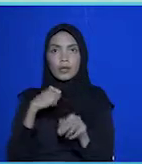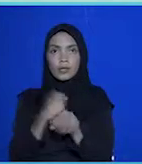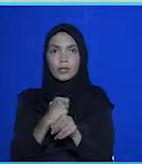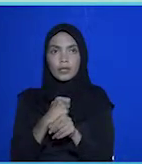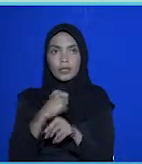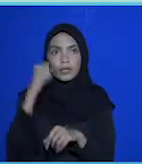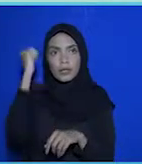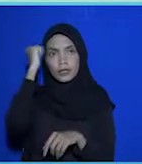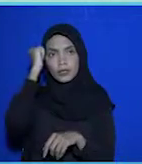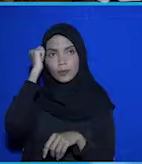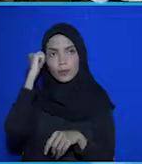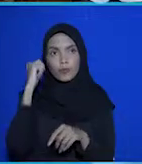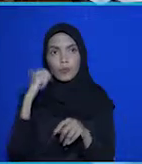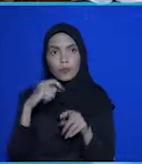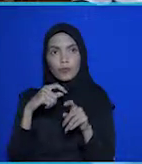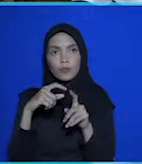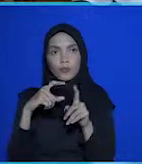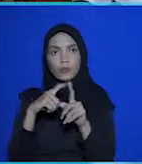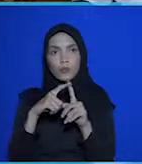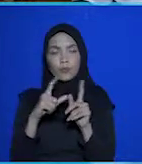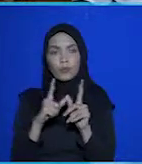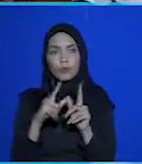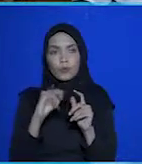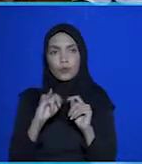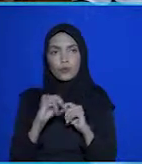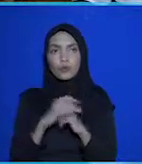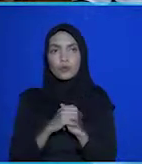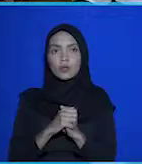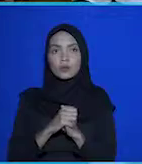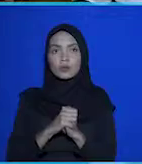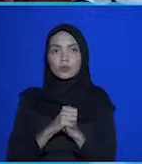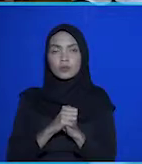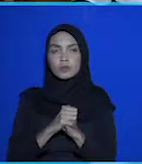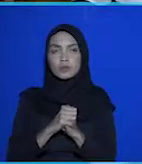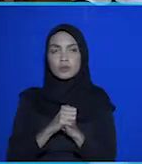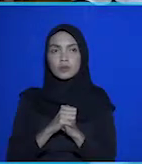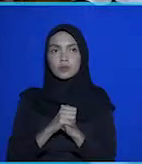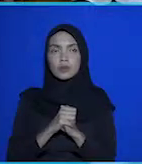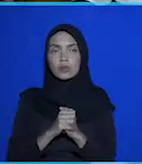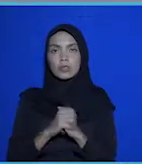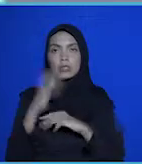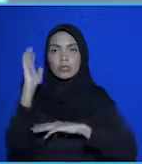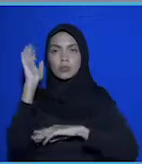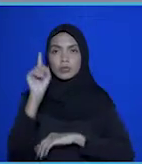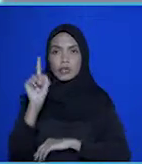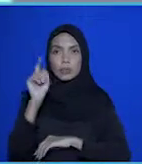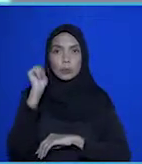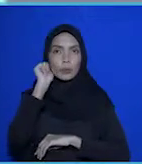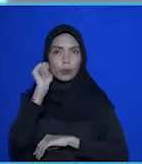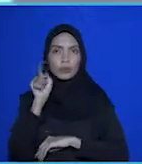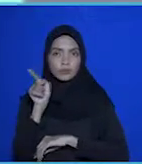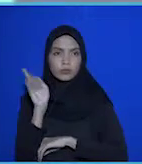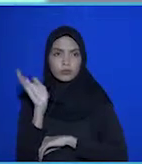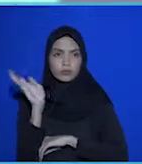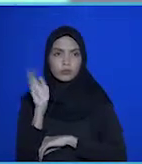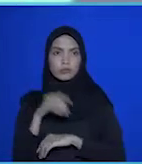Dwi Korita Karnawati. Ini satu-satunya narasumber perempuan kita pada hari ini. Kita kasih tepuk tangan